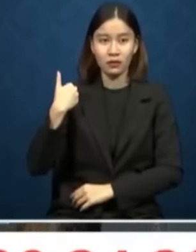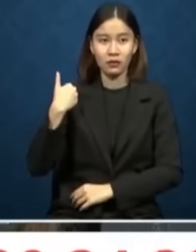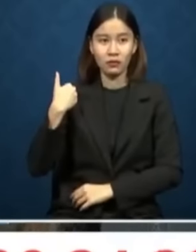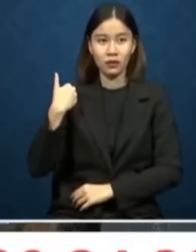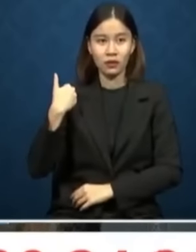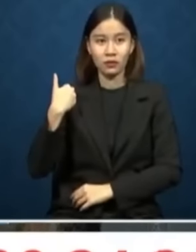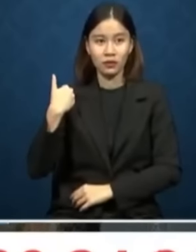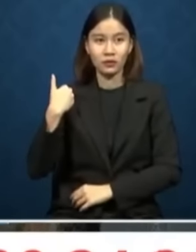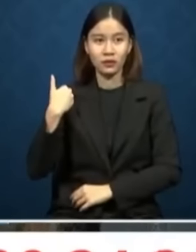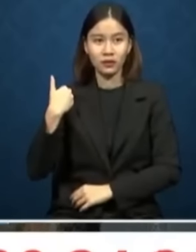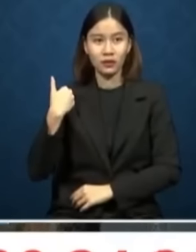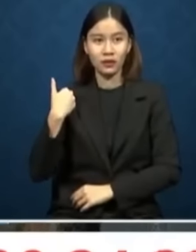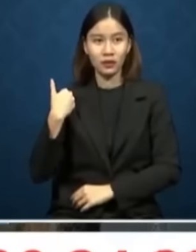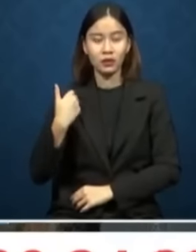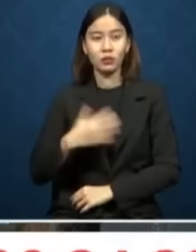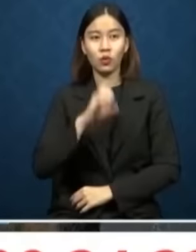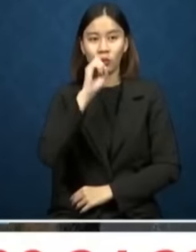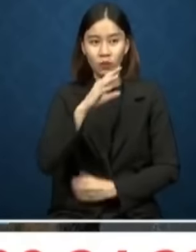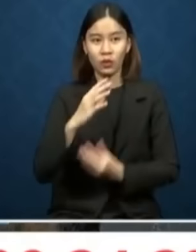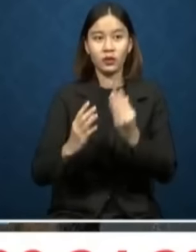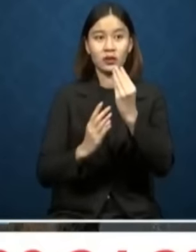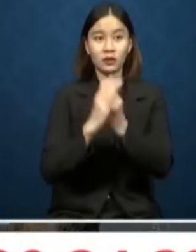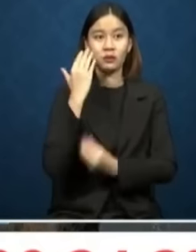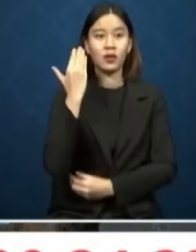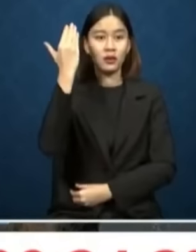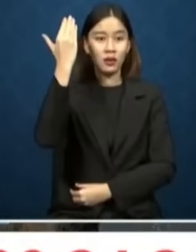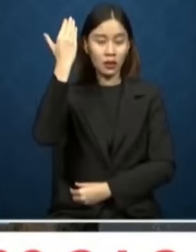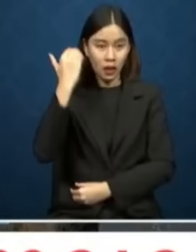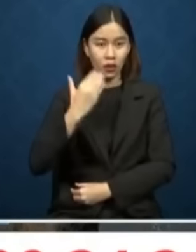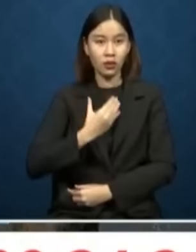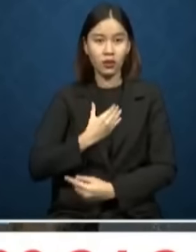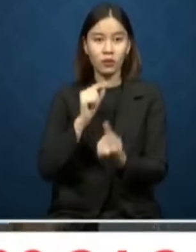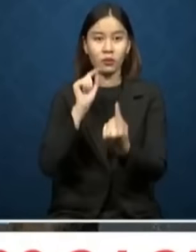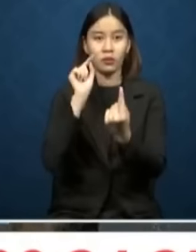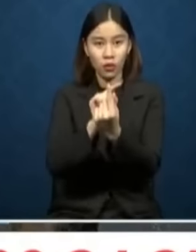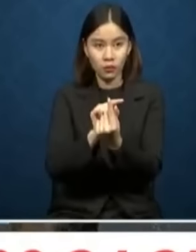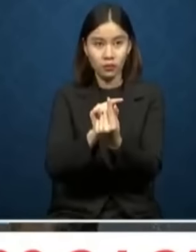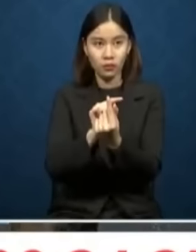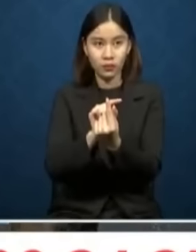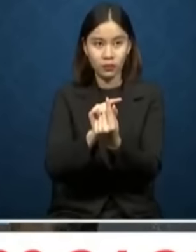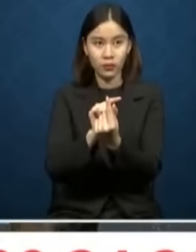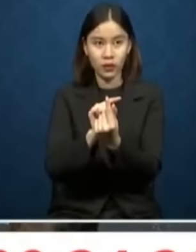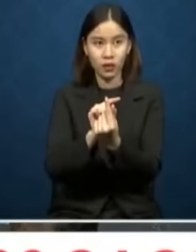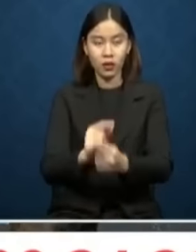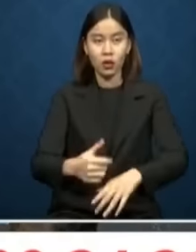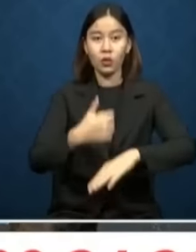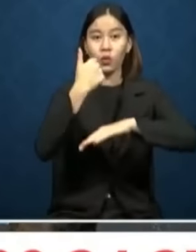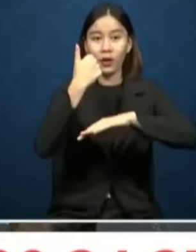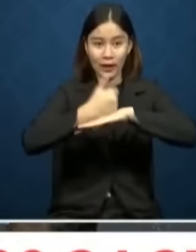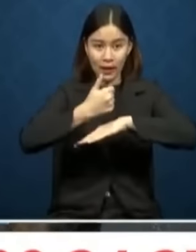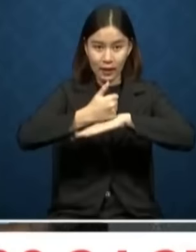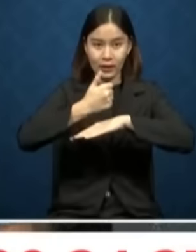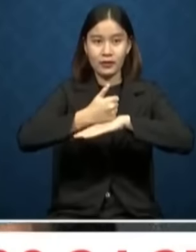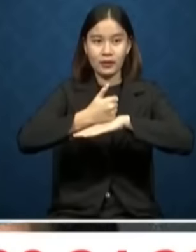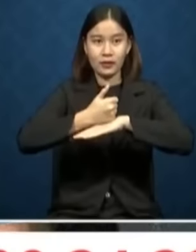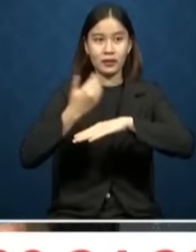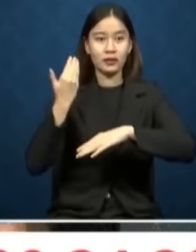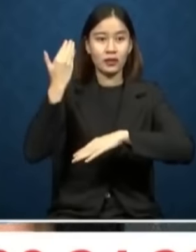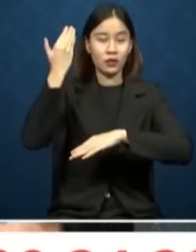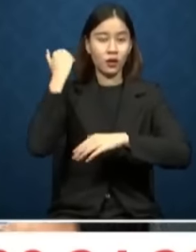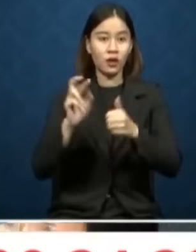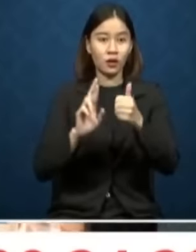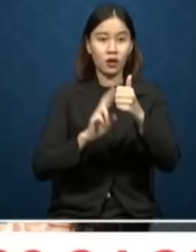ผมย้ำนะครับเมื่อสัปดาห์ที่แล้วผมพบอดีตผู้บริหารแล้วกันระดับ